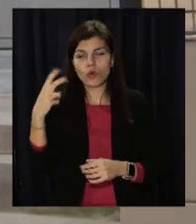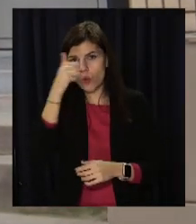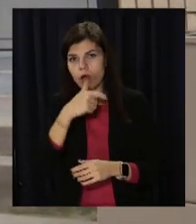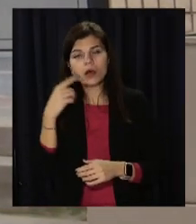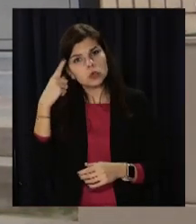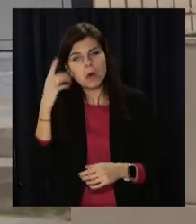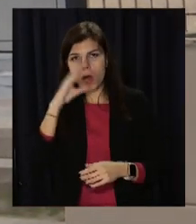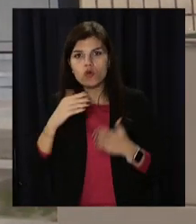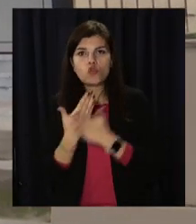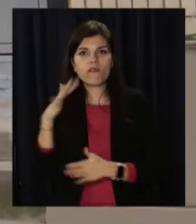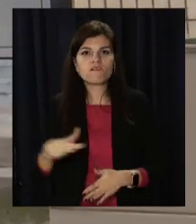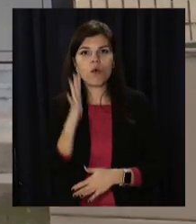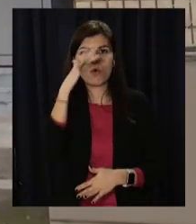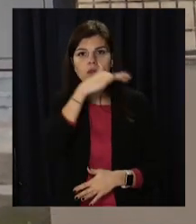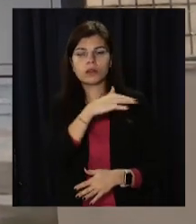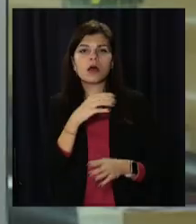року.